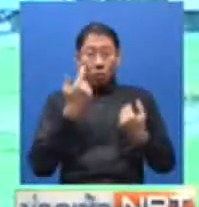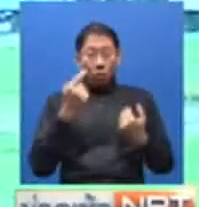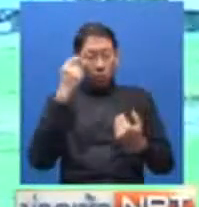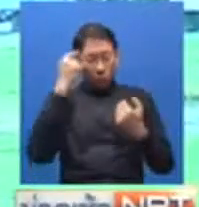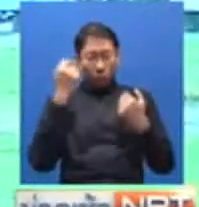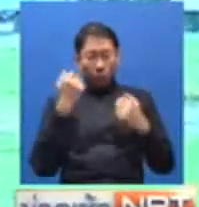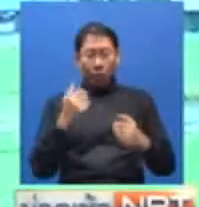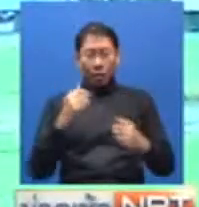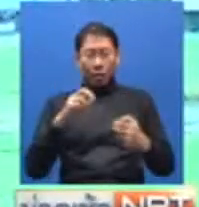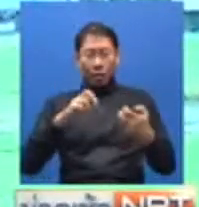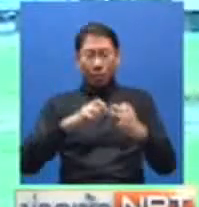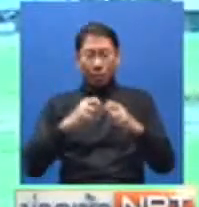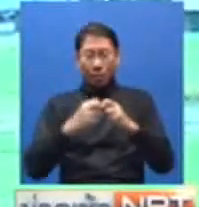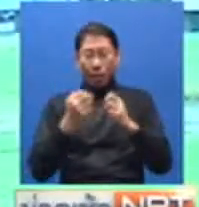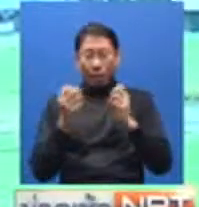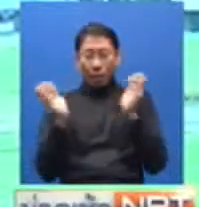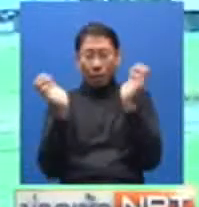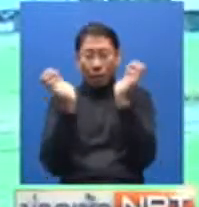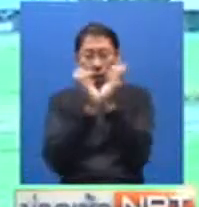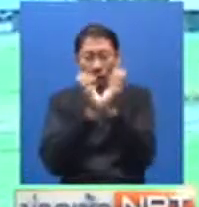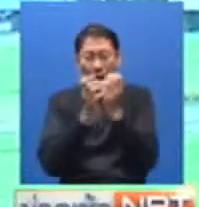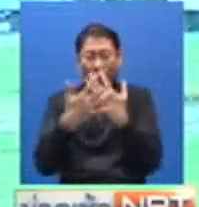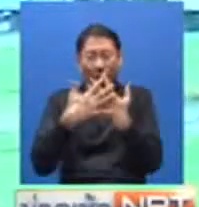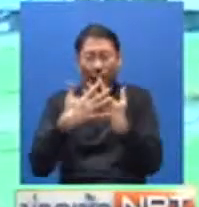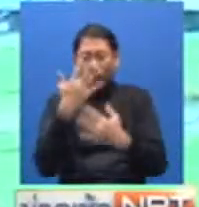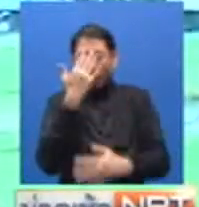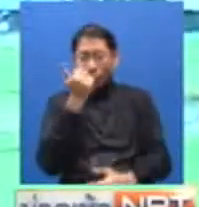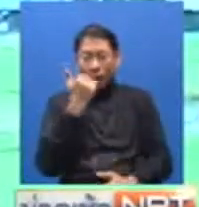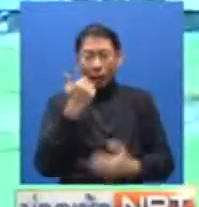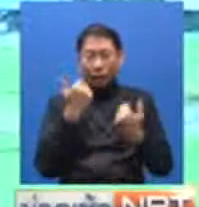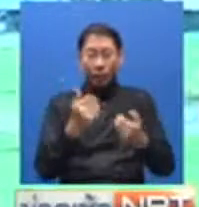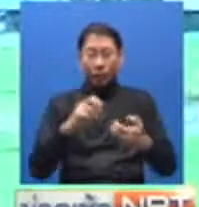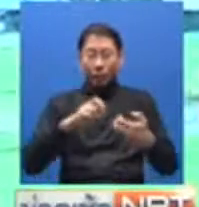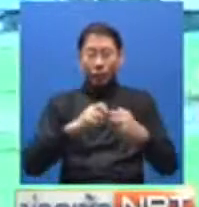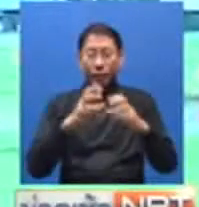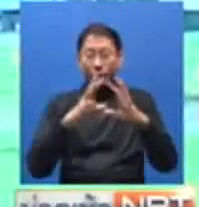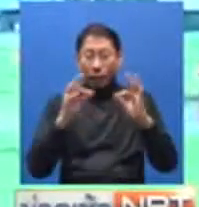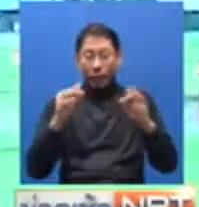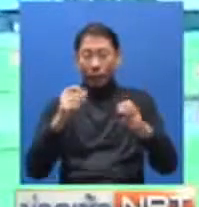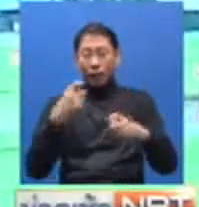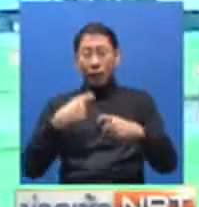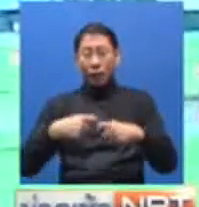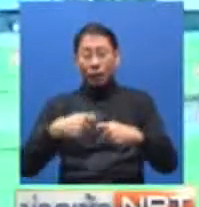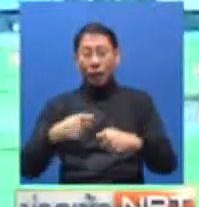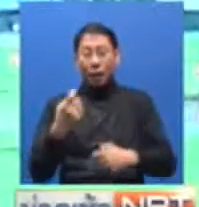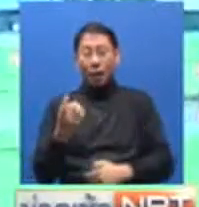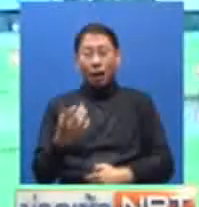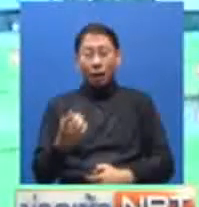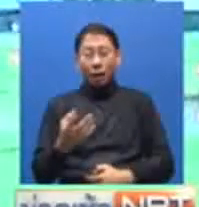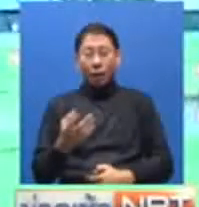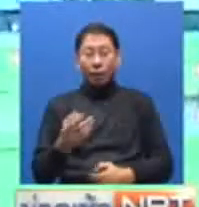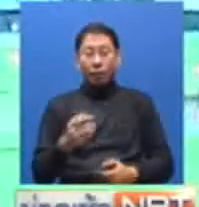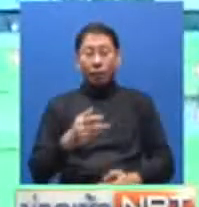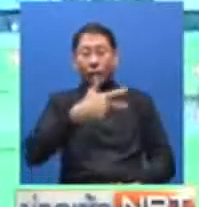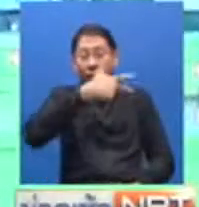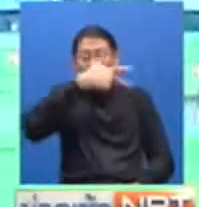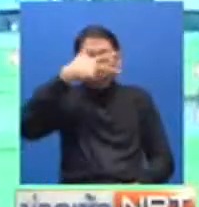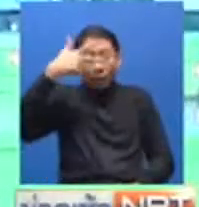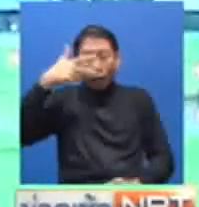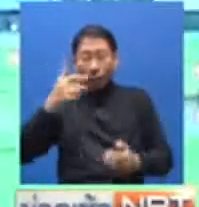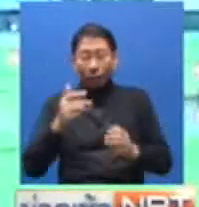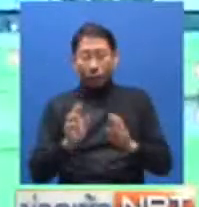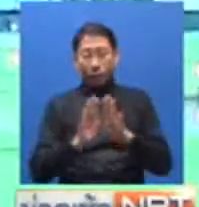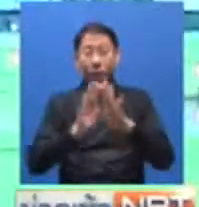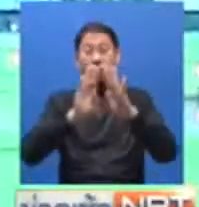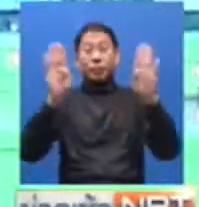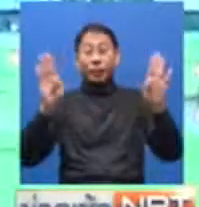ดนคดีความอย่างนี้ใช่ไหมเราก็อยากจะรู้ว่าเราโดนอะไรเป็นเรื่องอะไรก่อนมันก็ต้องเผลอเปิดไปได้ถ้าคนไม่รู้ก็ต้องเปิด